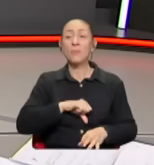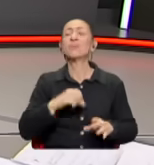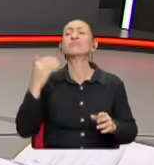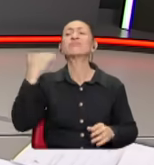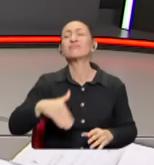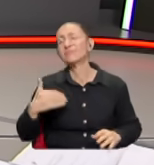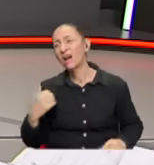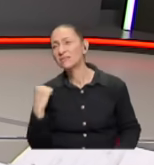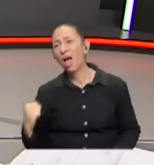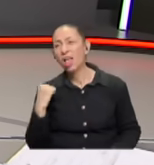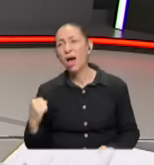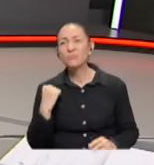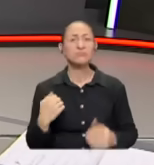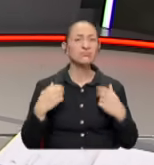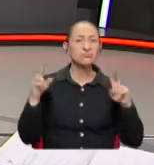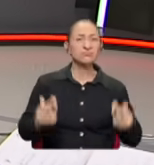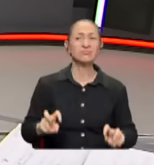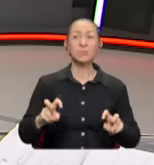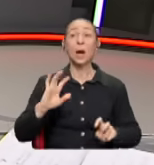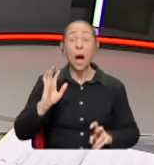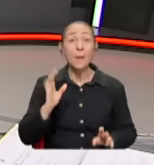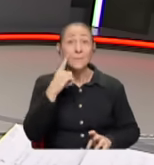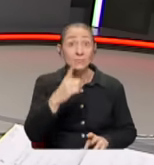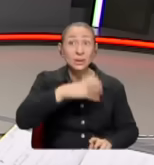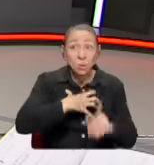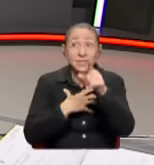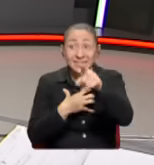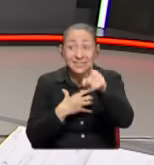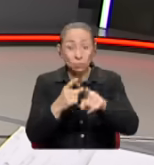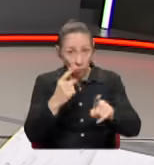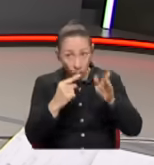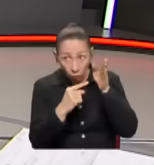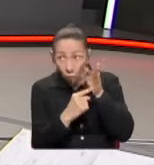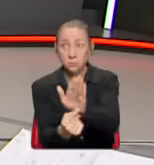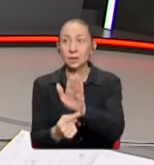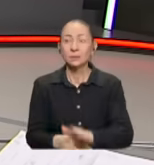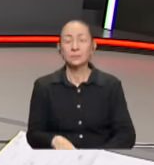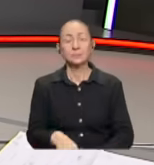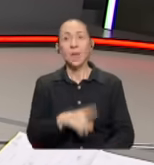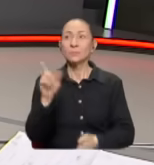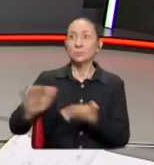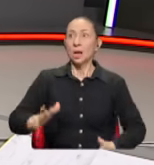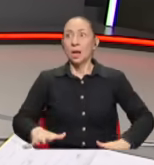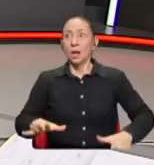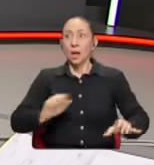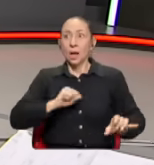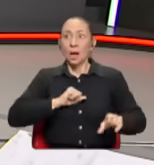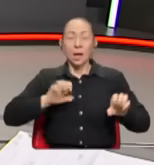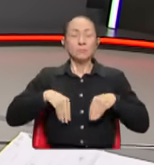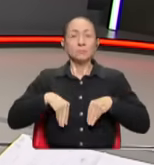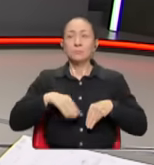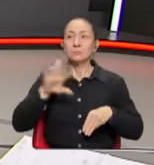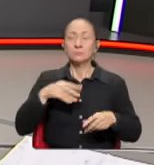ihtimal vermiyorlar. Bakın patron sizsiniz. Bunu gösterdiğiniz anda düzelecek. Hayat başka bir şey